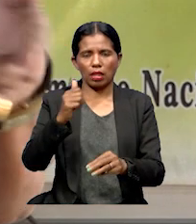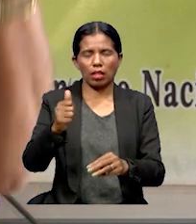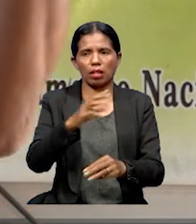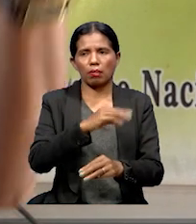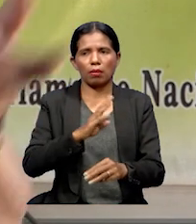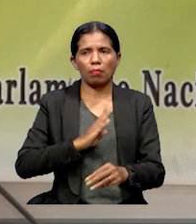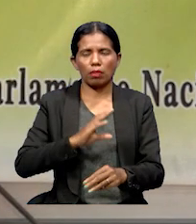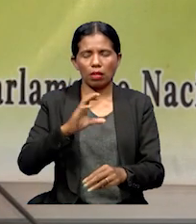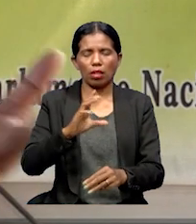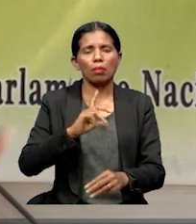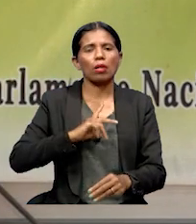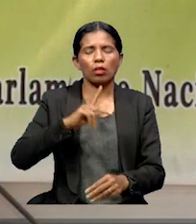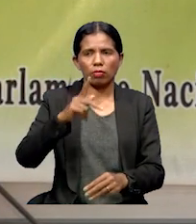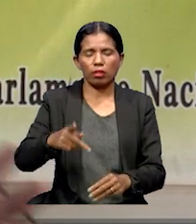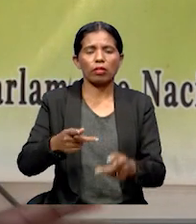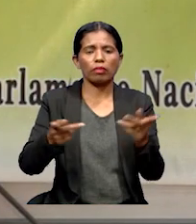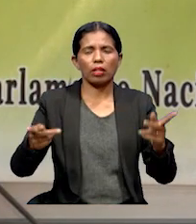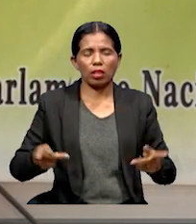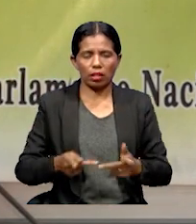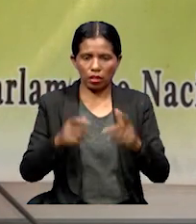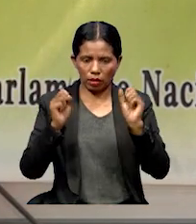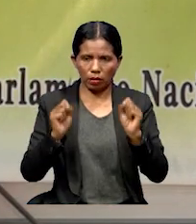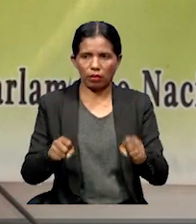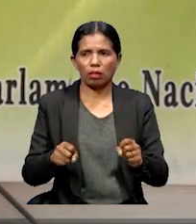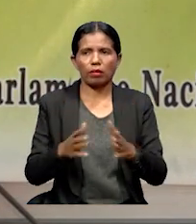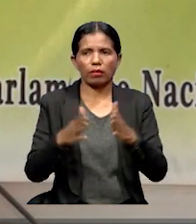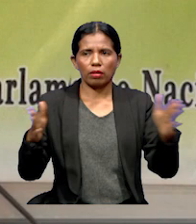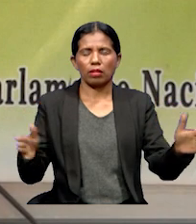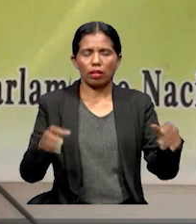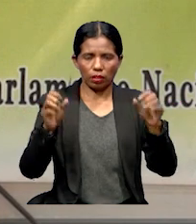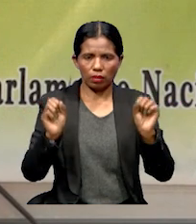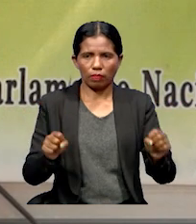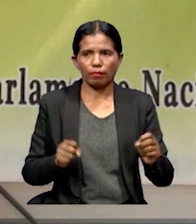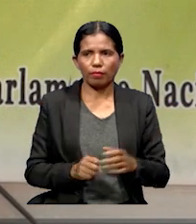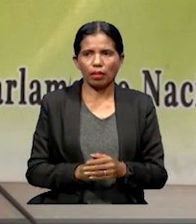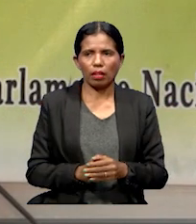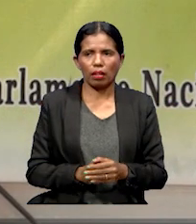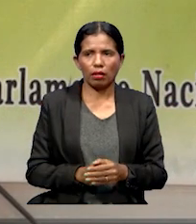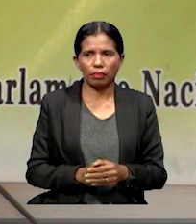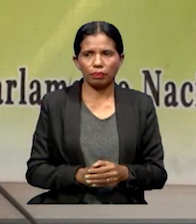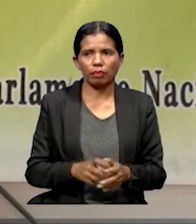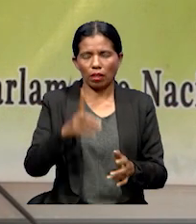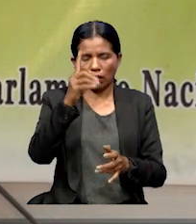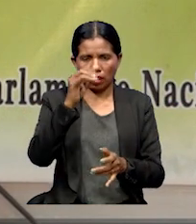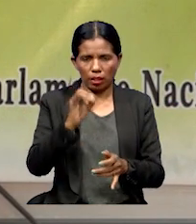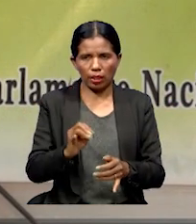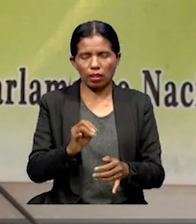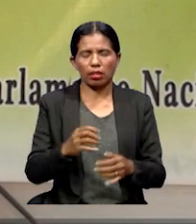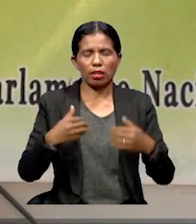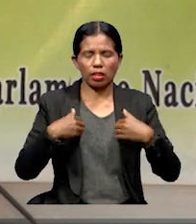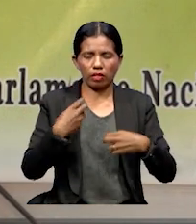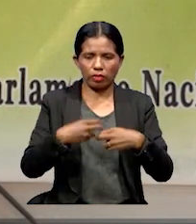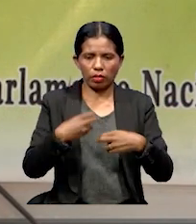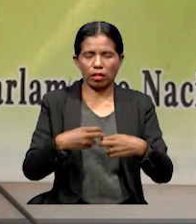ba bauka ko, ba los palus ka, ba fati ne bemak bele, luan para verse bele, bokan dia, tamba dili ne, ia risku, ane